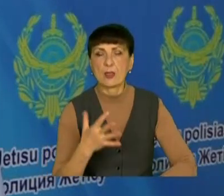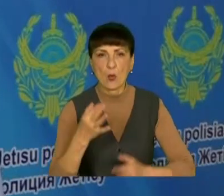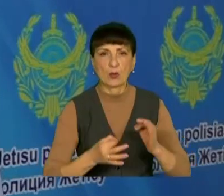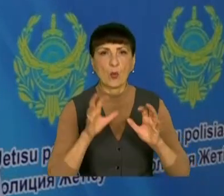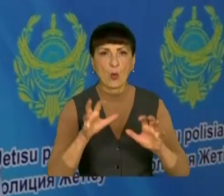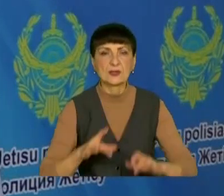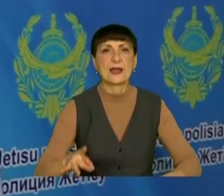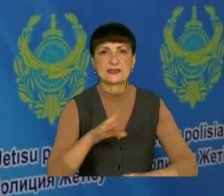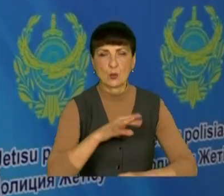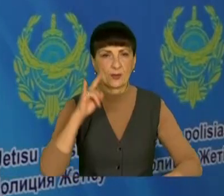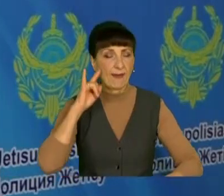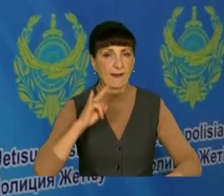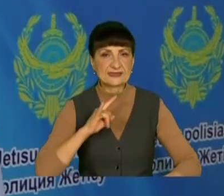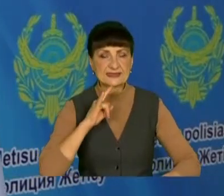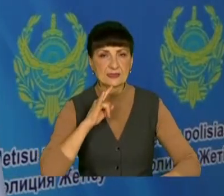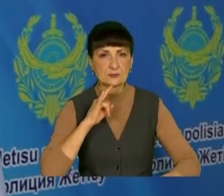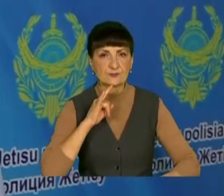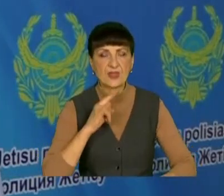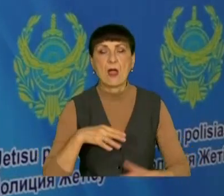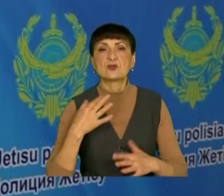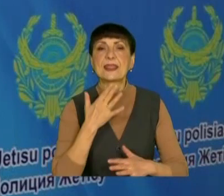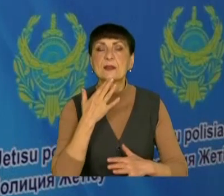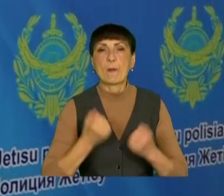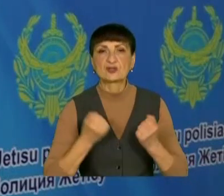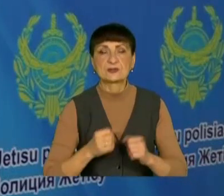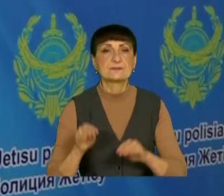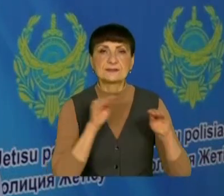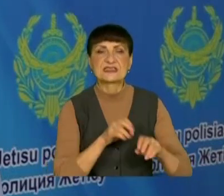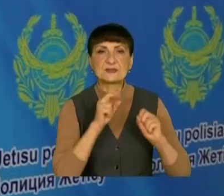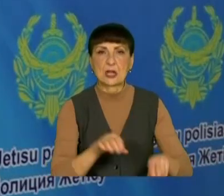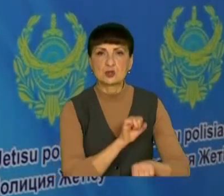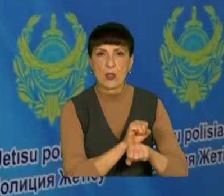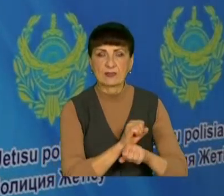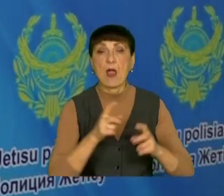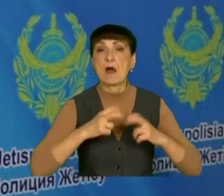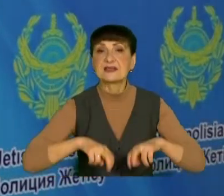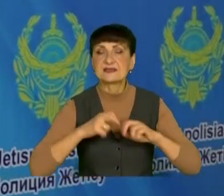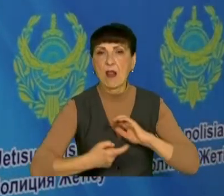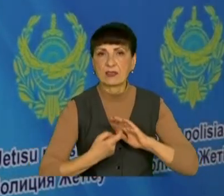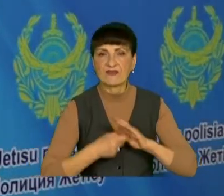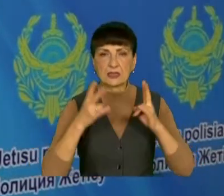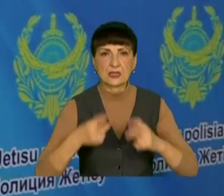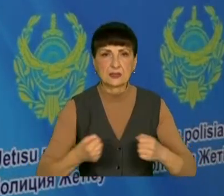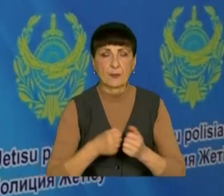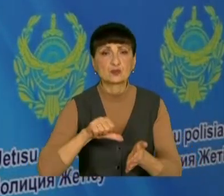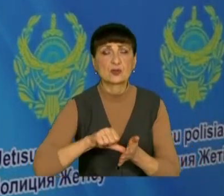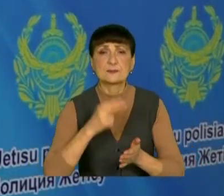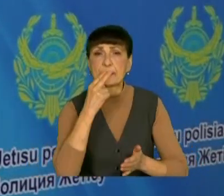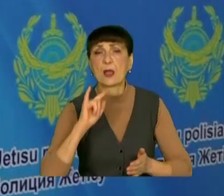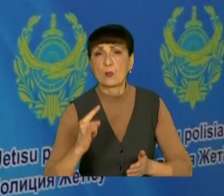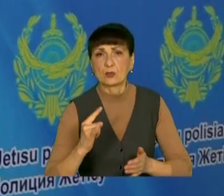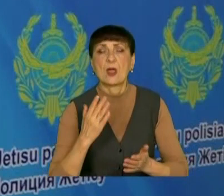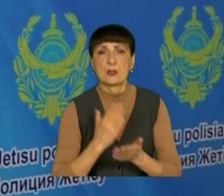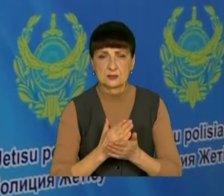Уголовного кодекса Республики Казахстан. Иномарка помещена на спецстоянку. Расследование ДТП с участием несовершеннолетнего находится